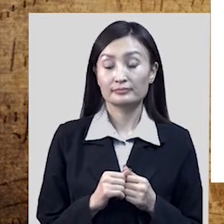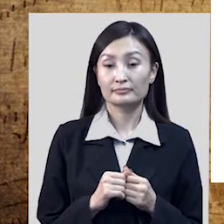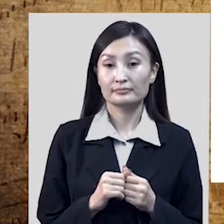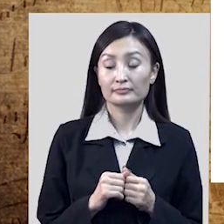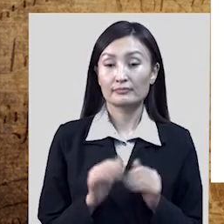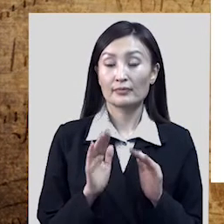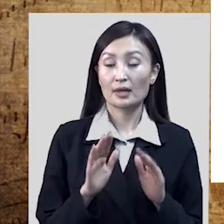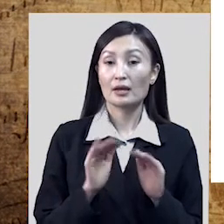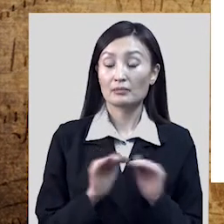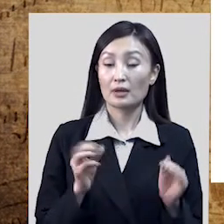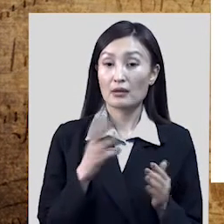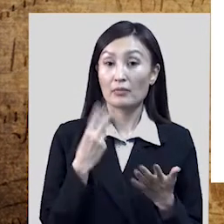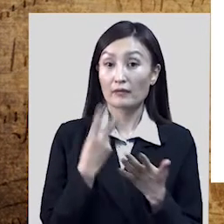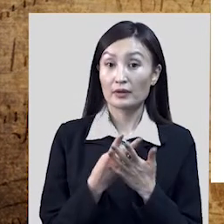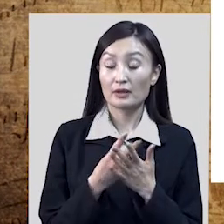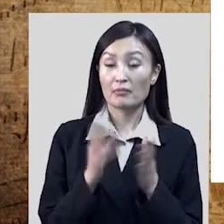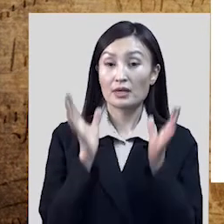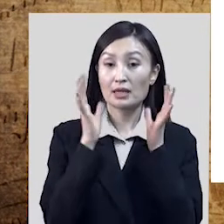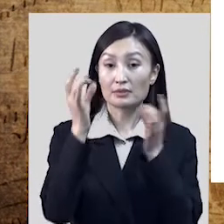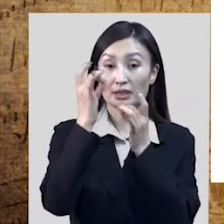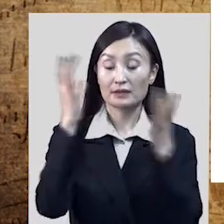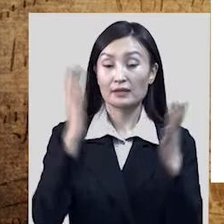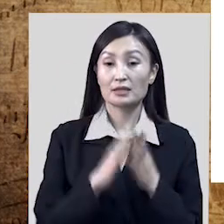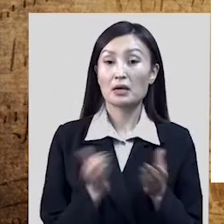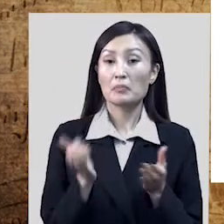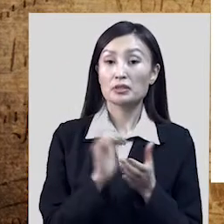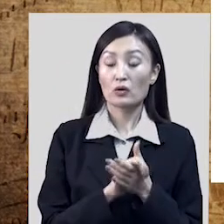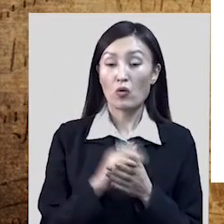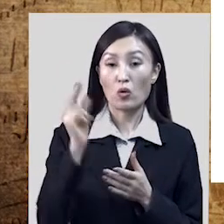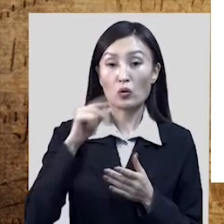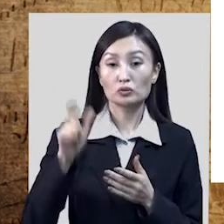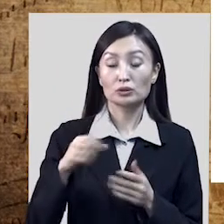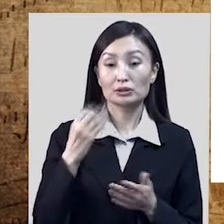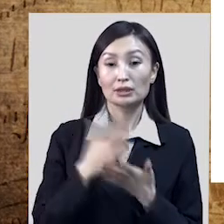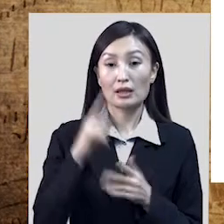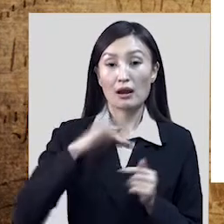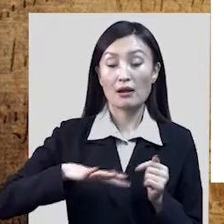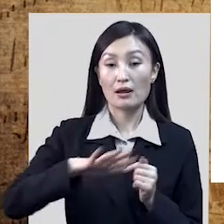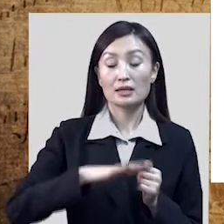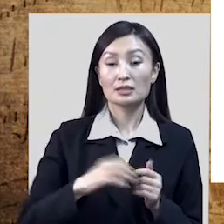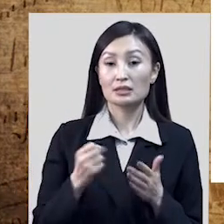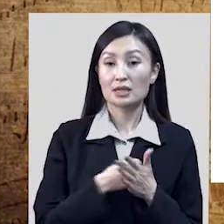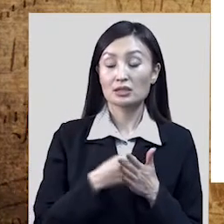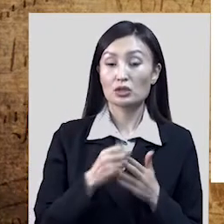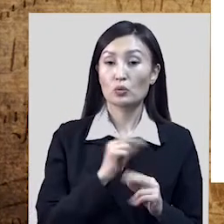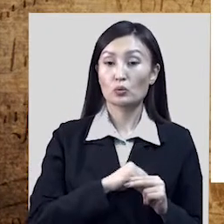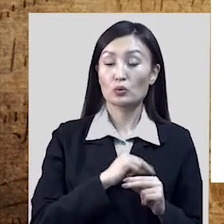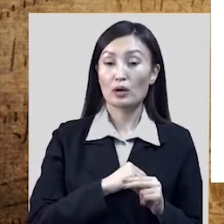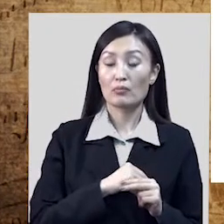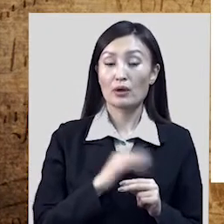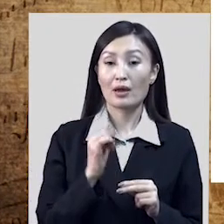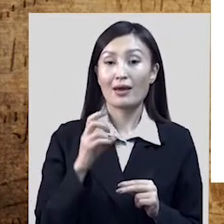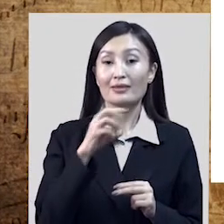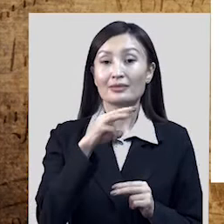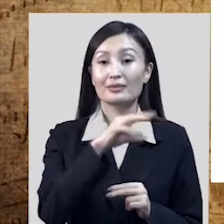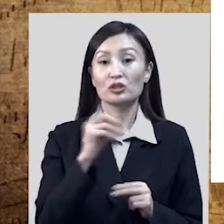и так ребята мы с вами видим исламская цивилизация познакомила ученых центральной азии с достижениями трудами античных